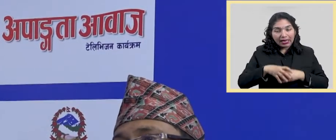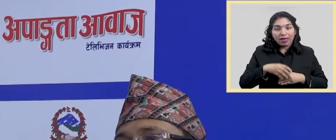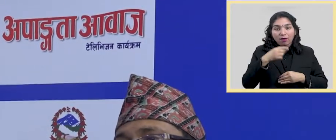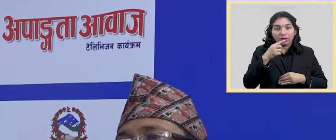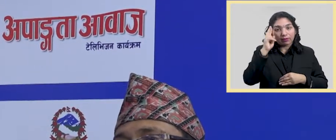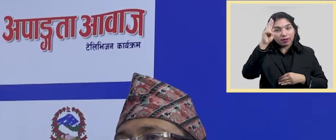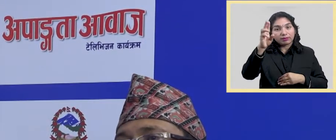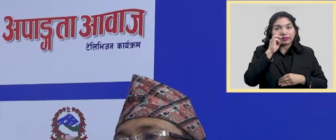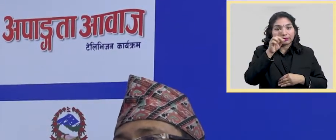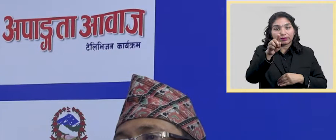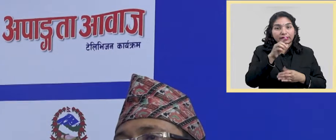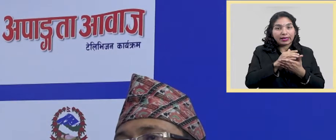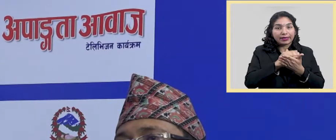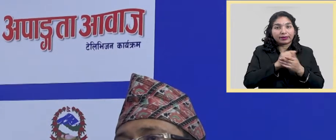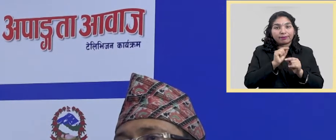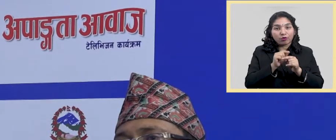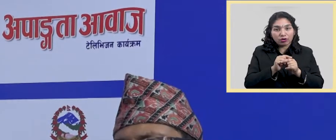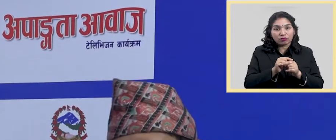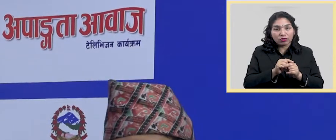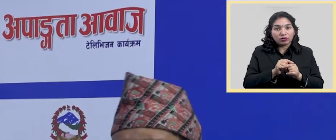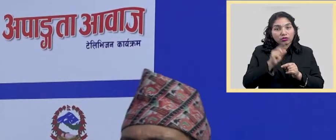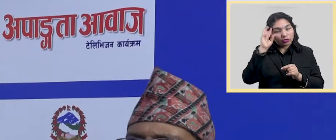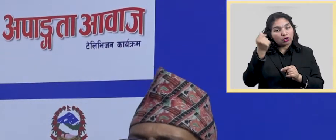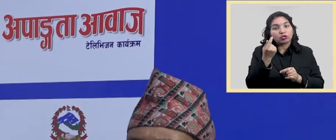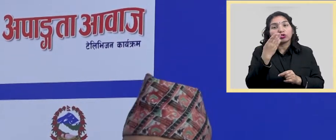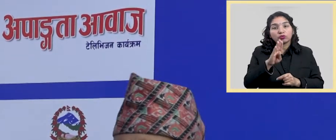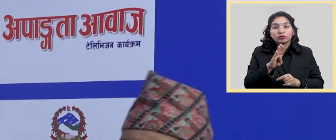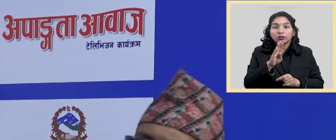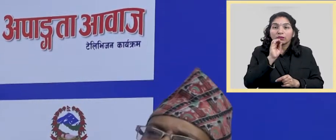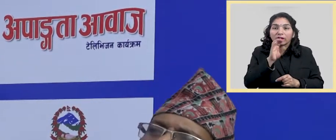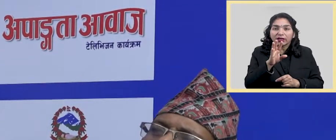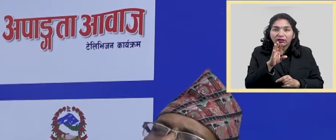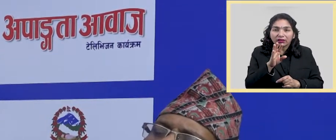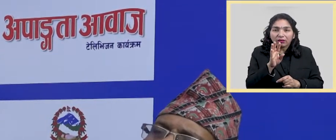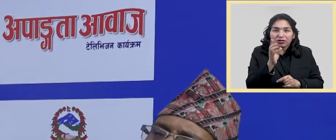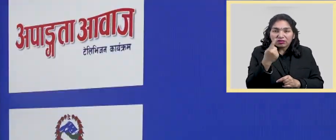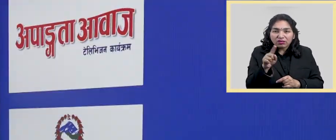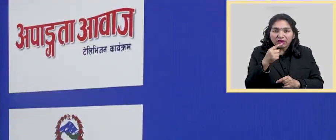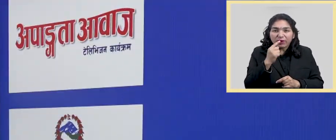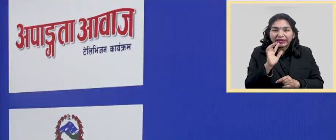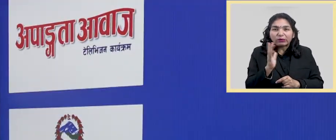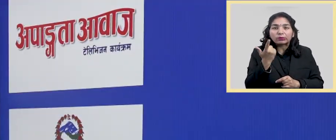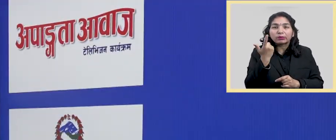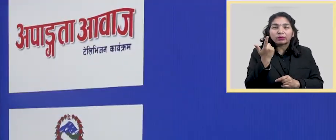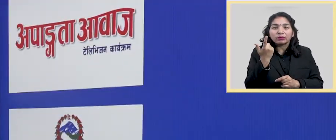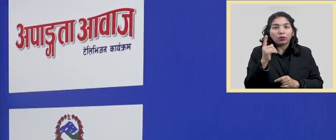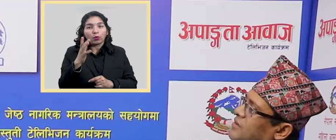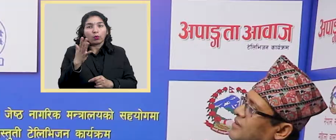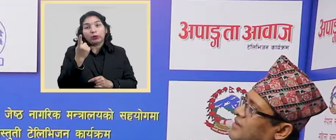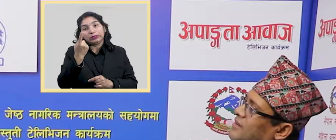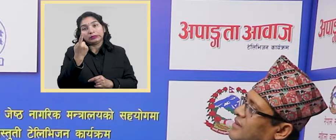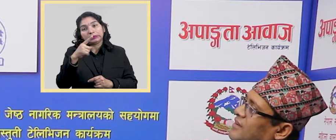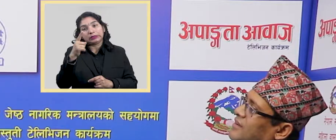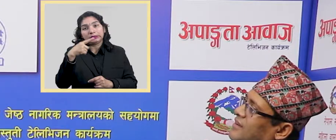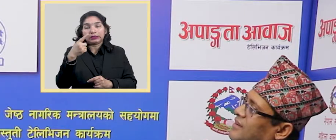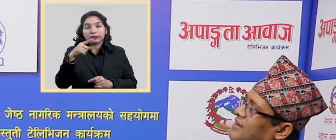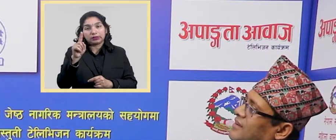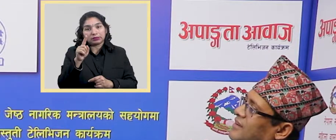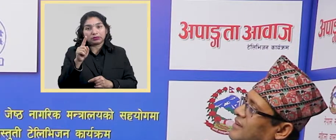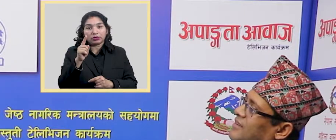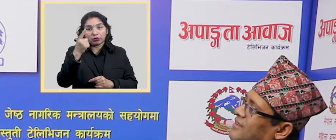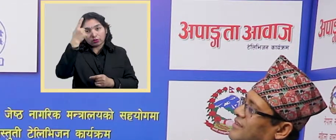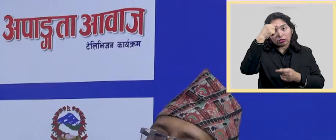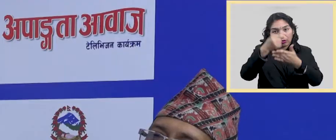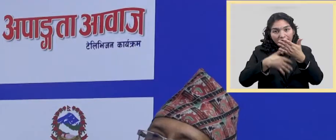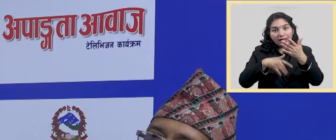भने आगामी दिनमा यहाँले कार्यक्रम बनाउनलाई सजिलो हुन्छ भनेर मैले भने सही भने कि के भने? एकदम एकदम सही कुरा गर्नुभयो हजुरले. यो